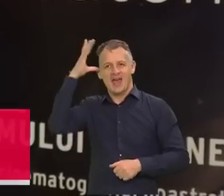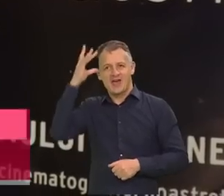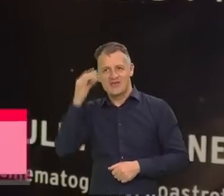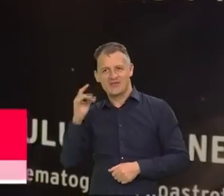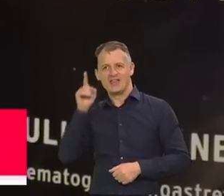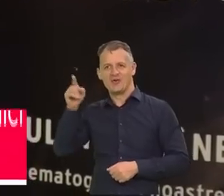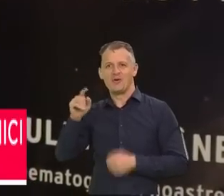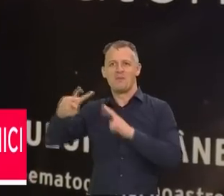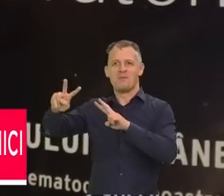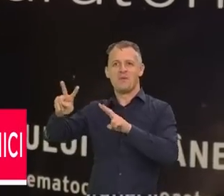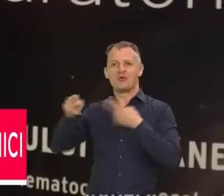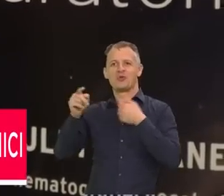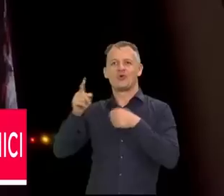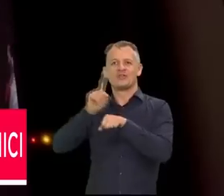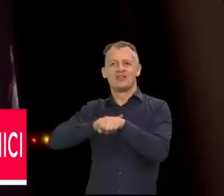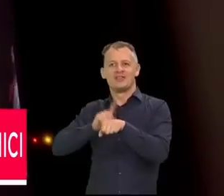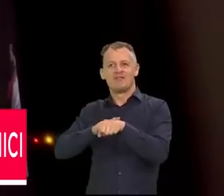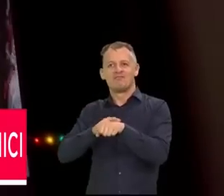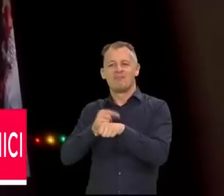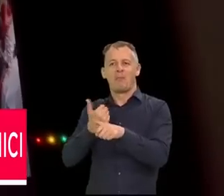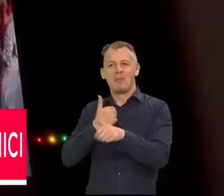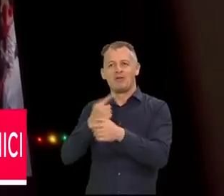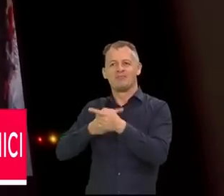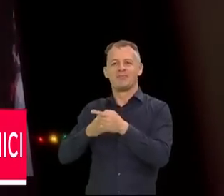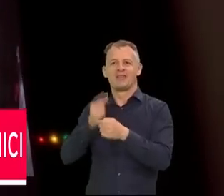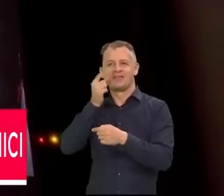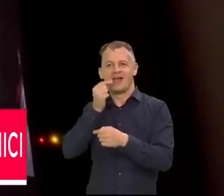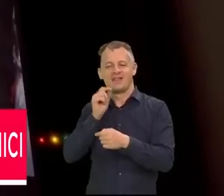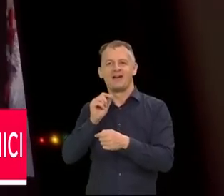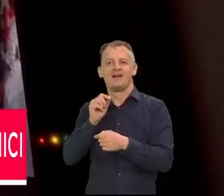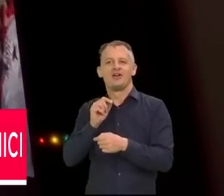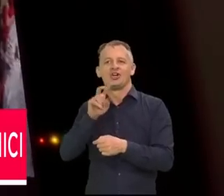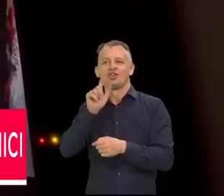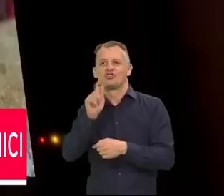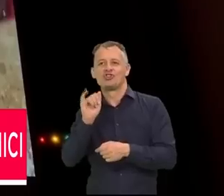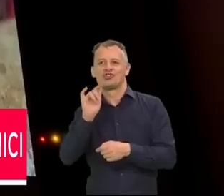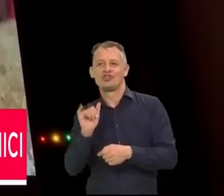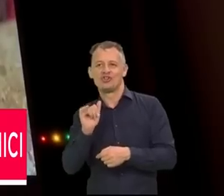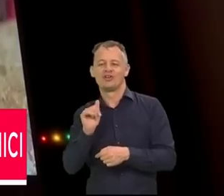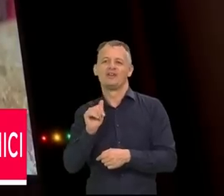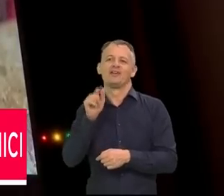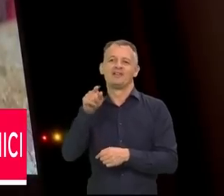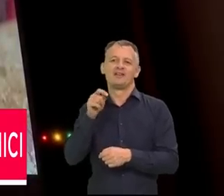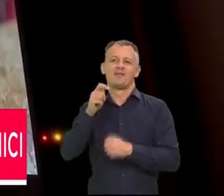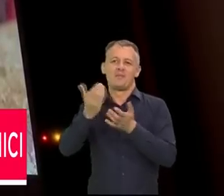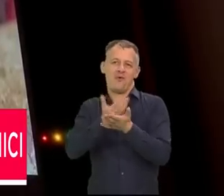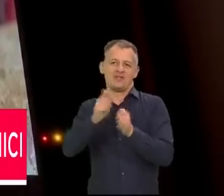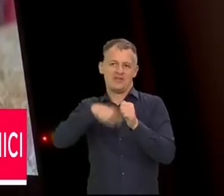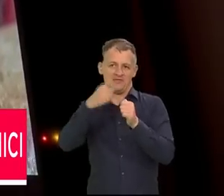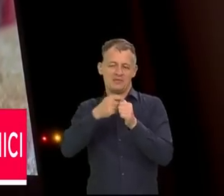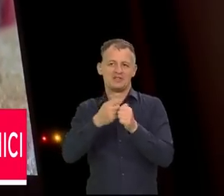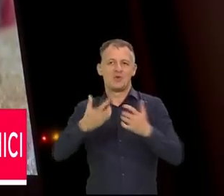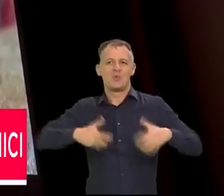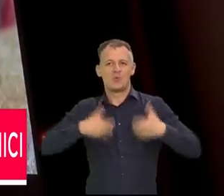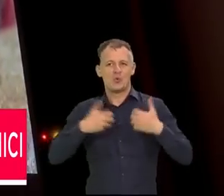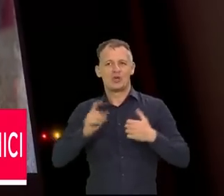timp și mă bucur și știu că și tata Gigi Gheorghe Naghi se bucură de acolo de unde este. Creația lui de suflet au